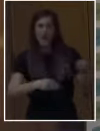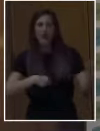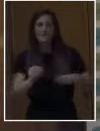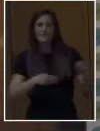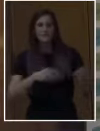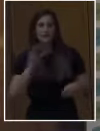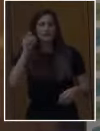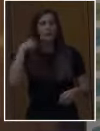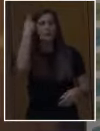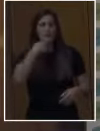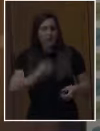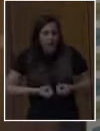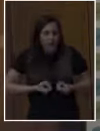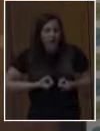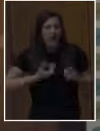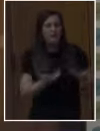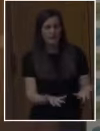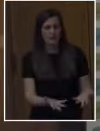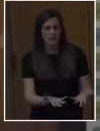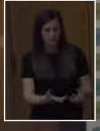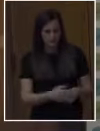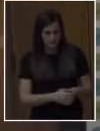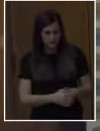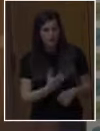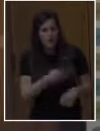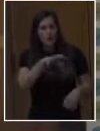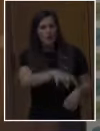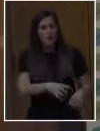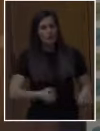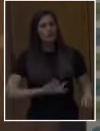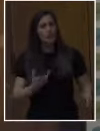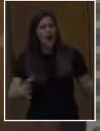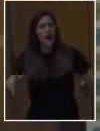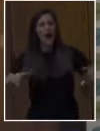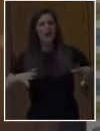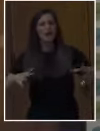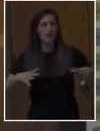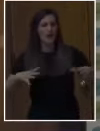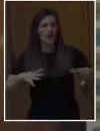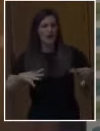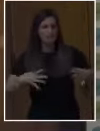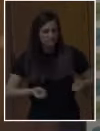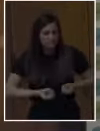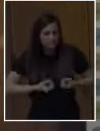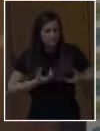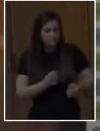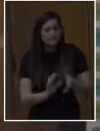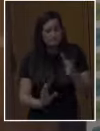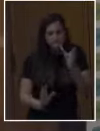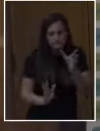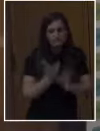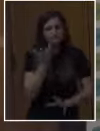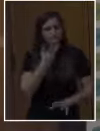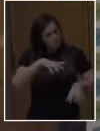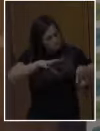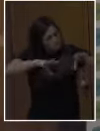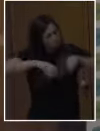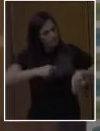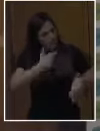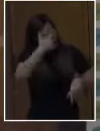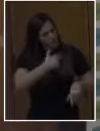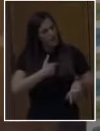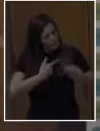έκφραση. Υπάρχει το περιθώριο του χώρου στα παιδιά αυτά να μπορέσουν να αναπτύξουν και να αποδεχθούν τη διαφορετικότητά